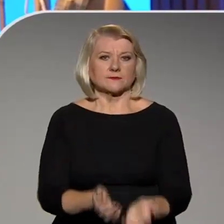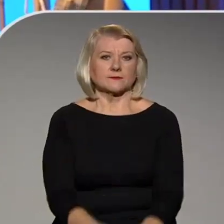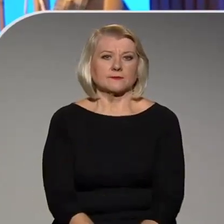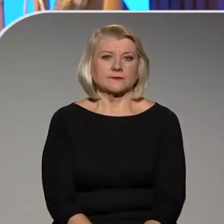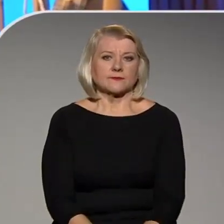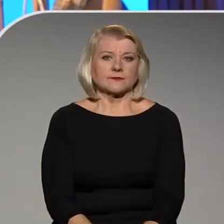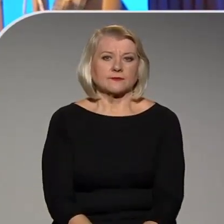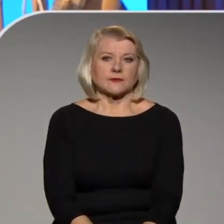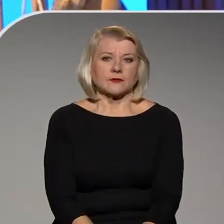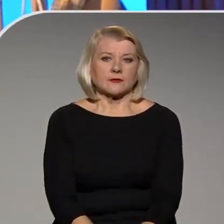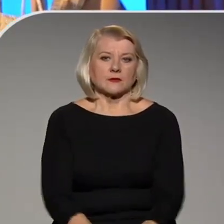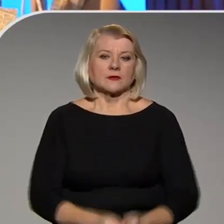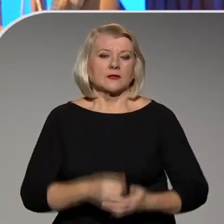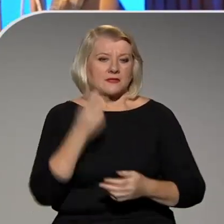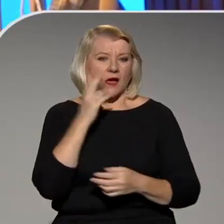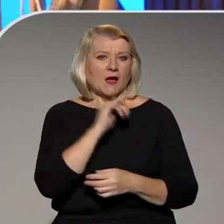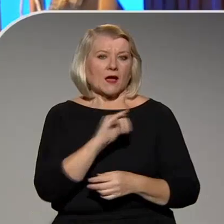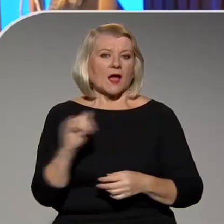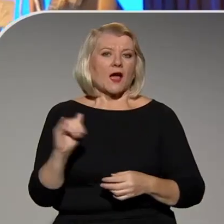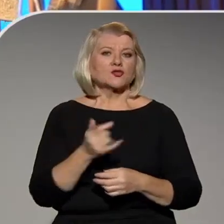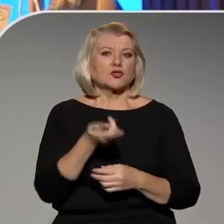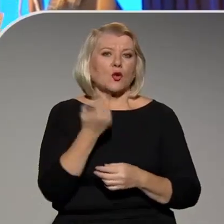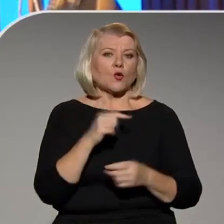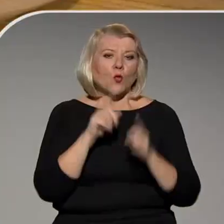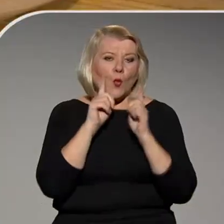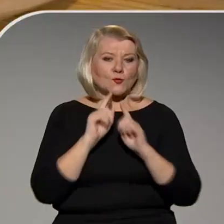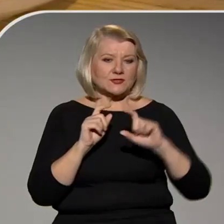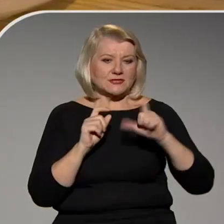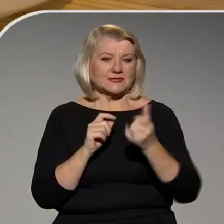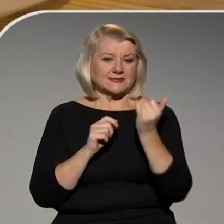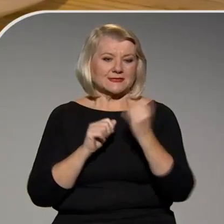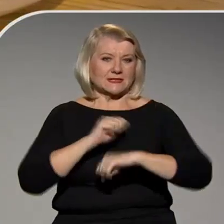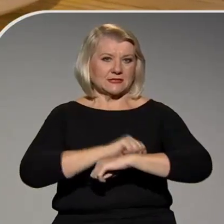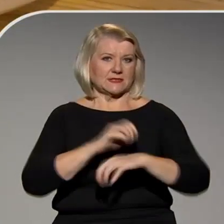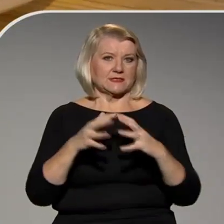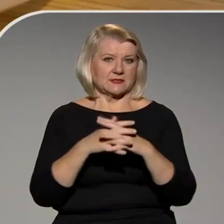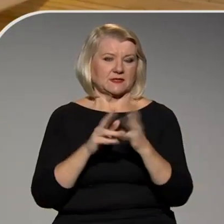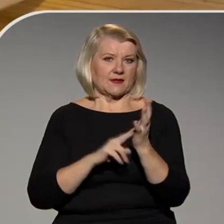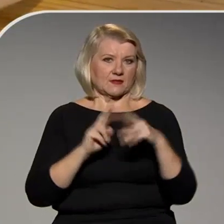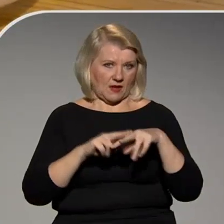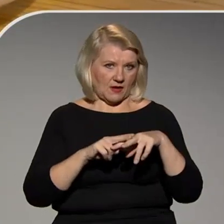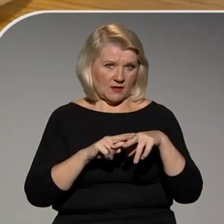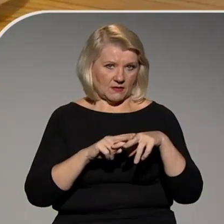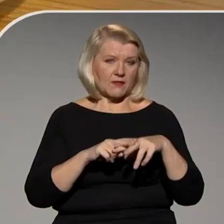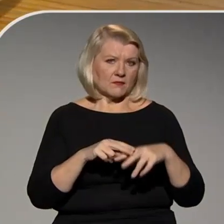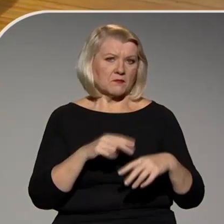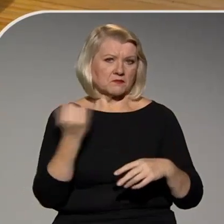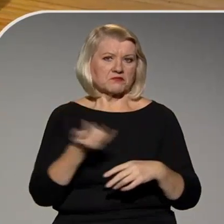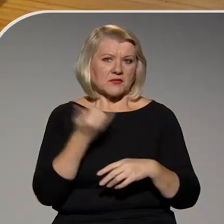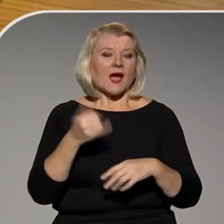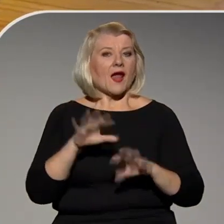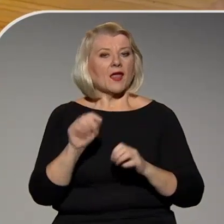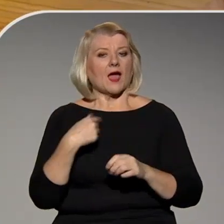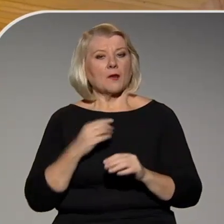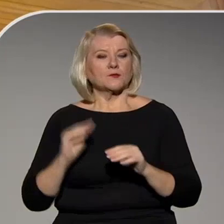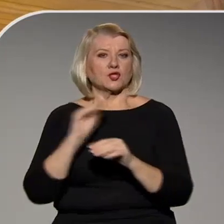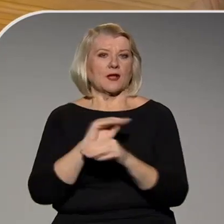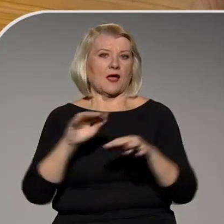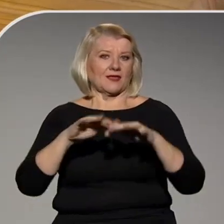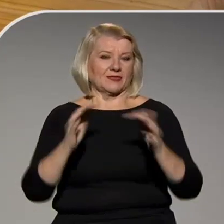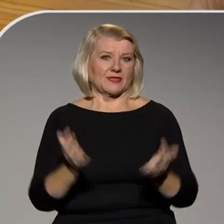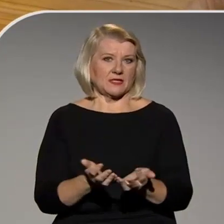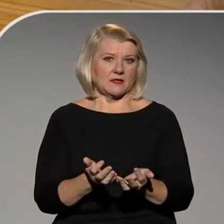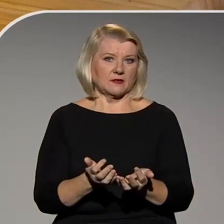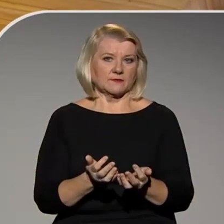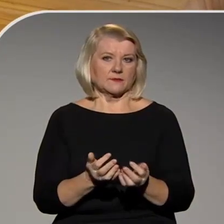Humus je klasika, všichni známe humus cizrnový a já jsem ten humus naředila vlastně tou dýní. Je to